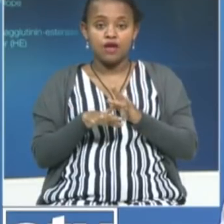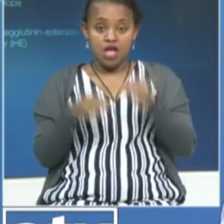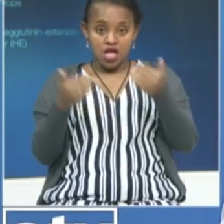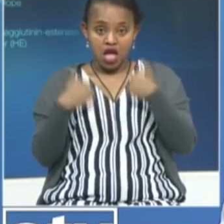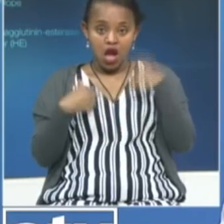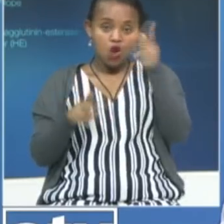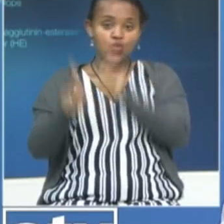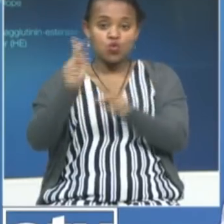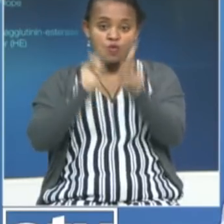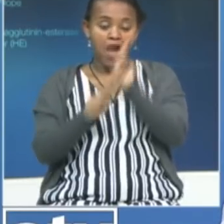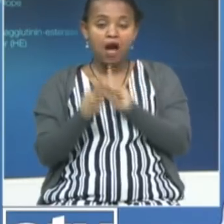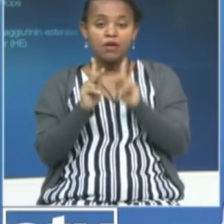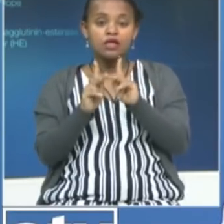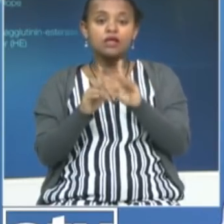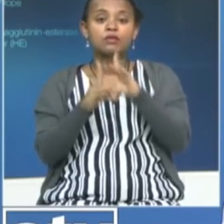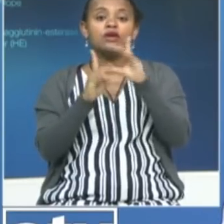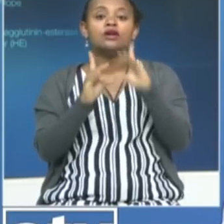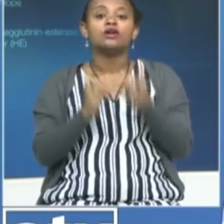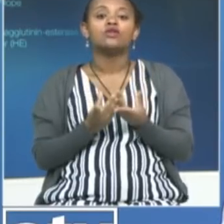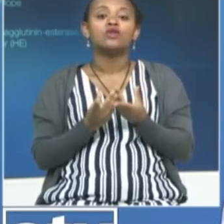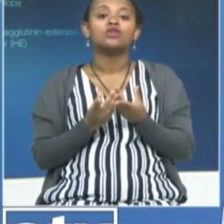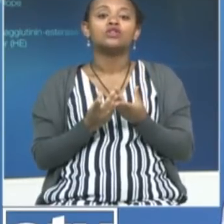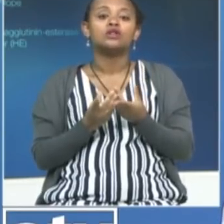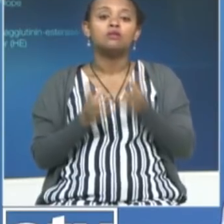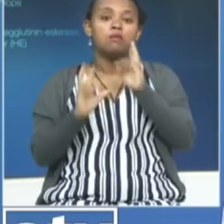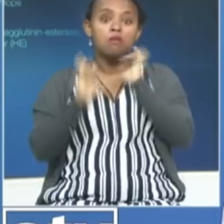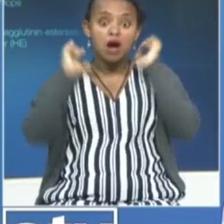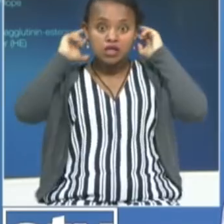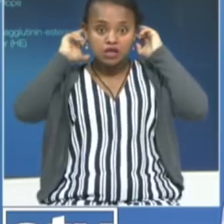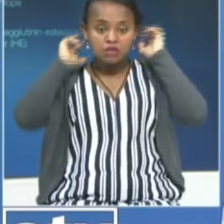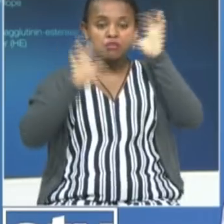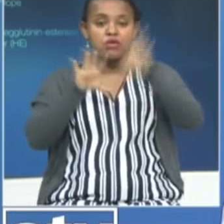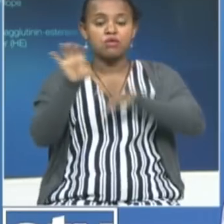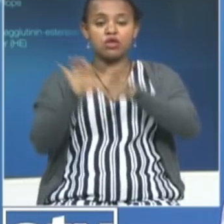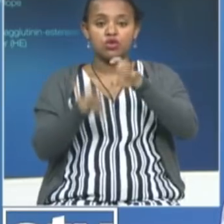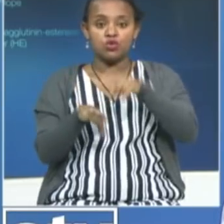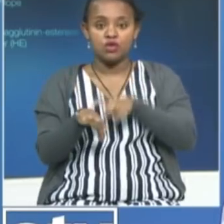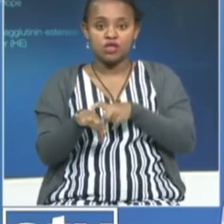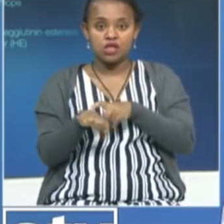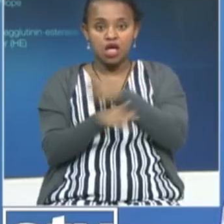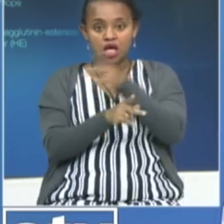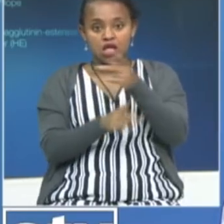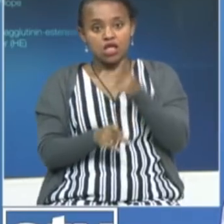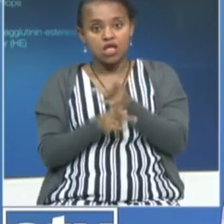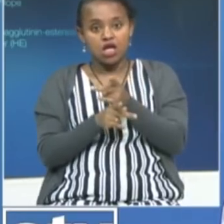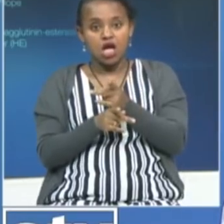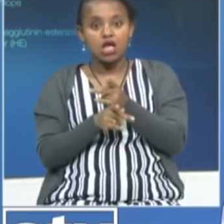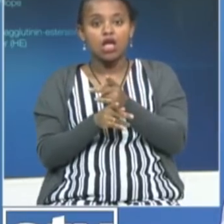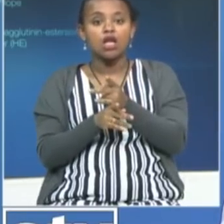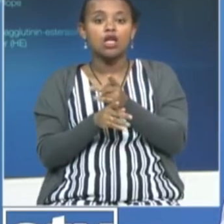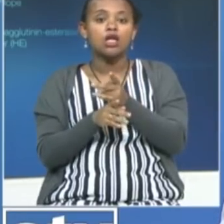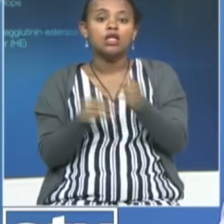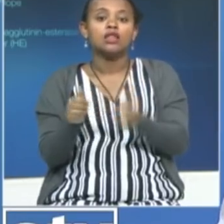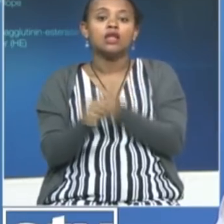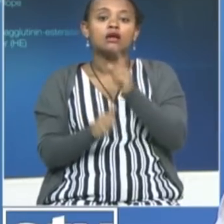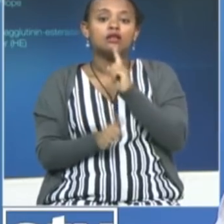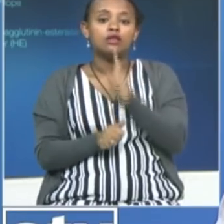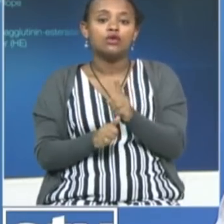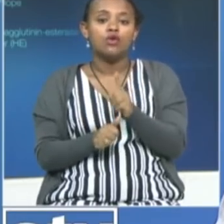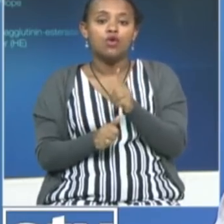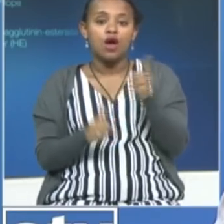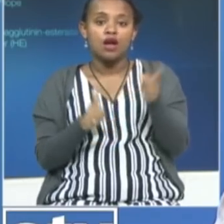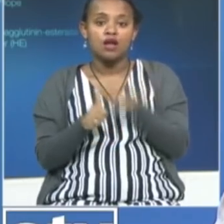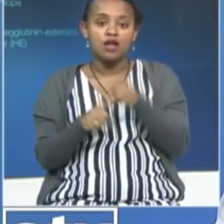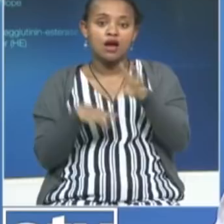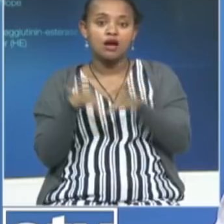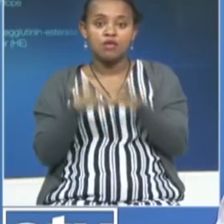ያሉ ማህበረሰብ ክፍሎች ማስክን በሚያረጉበት ጊዜ ጥንቃቄዎችን ሲደረግም ጥንቃቄን ተከትሎ አንደኛ ከማረጋችን